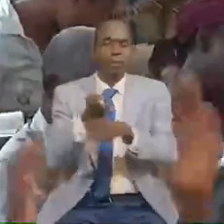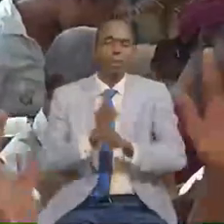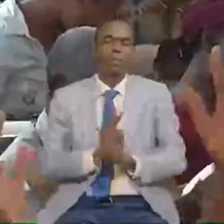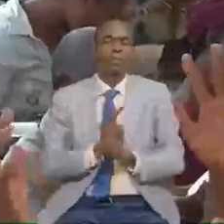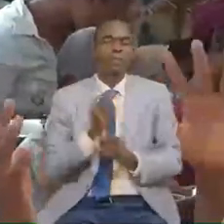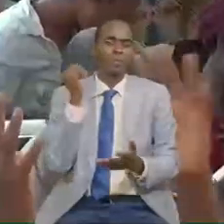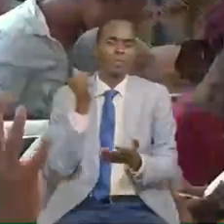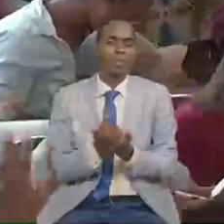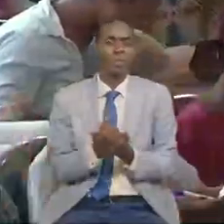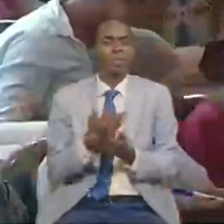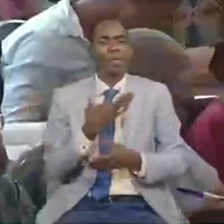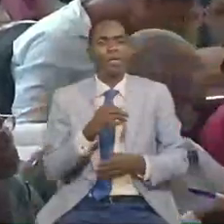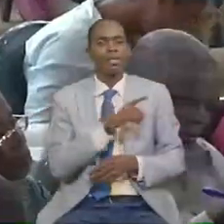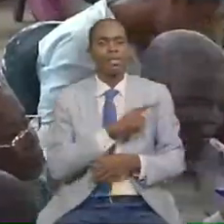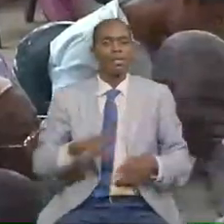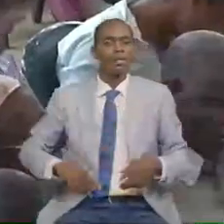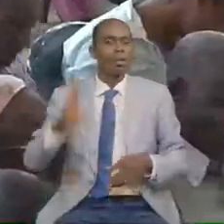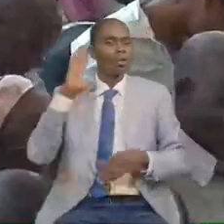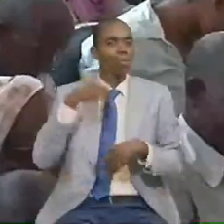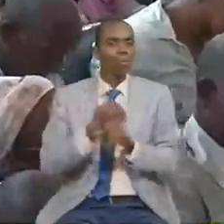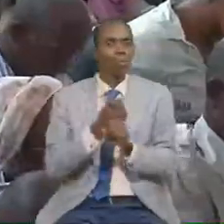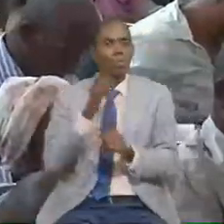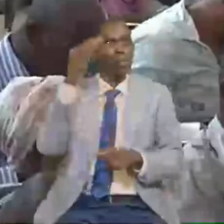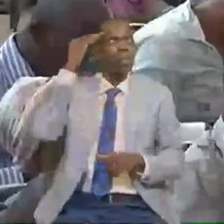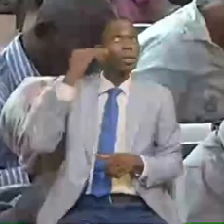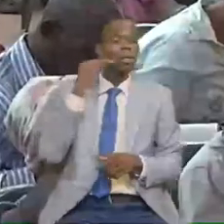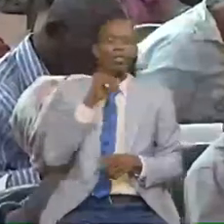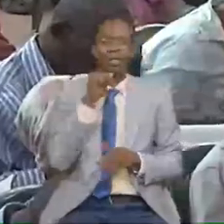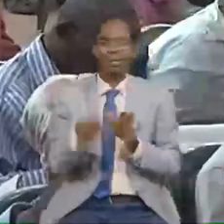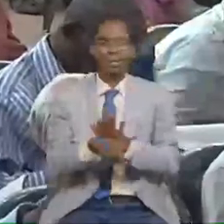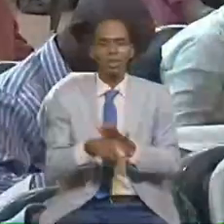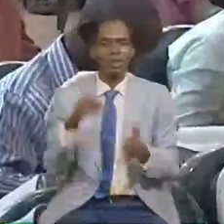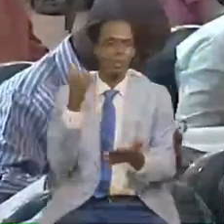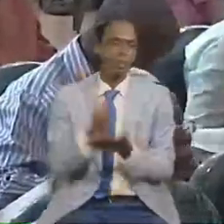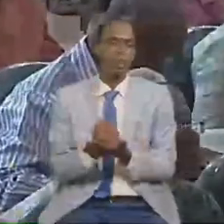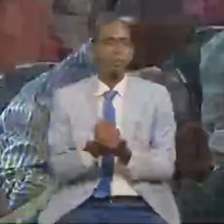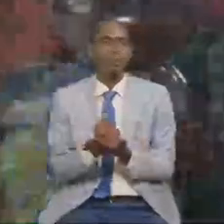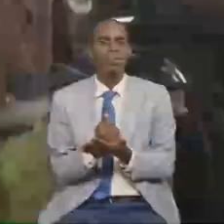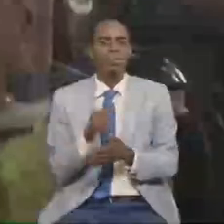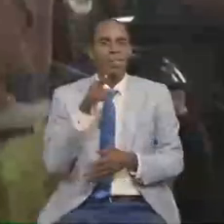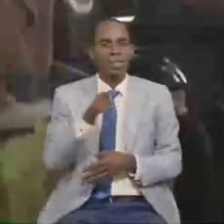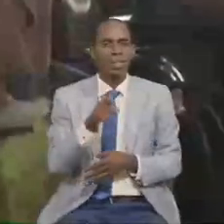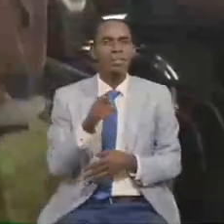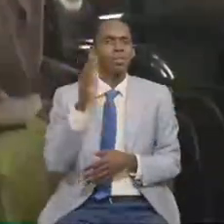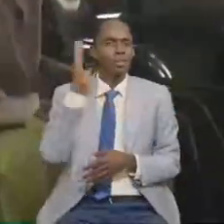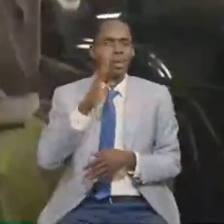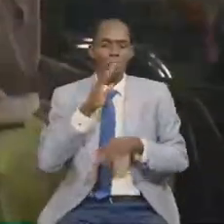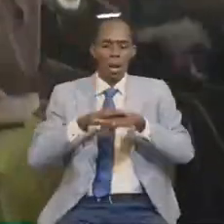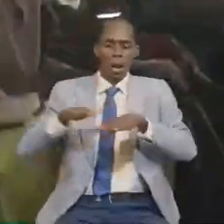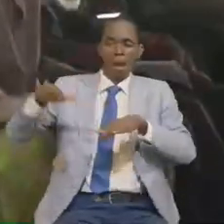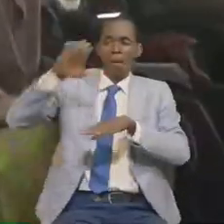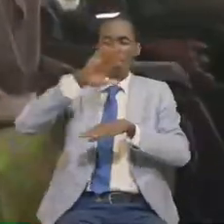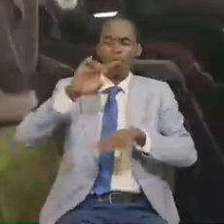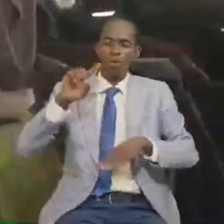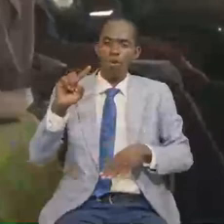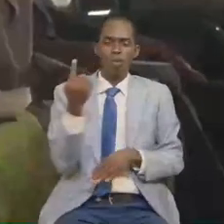L'Éternel fera de toi la tête et non la queue. Tu seras toujours en haut et tu ne. En